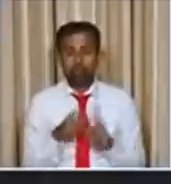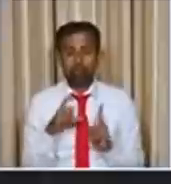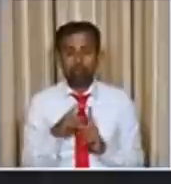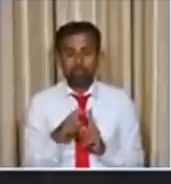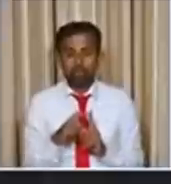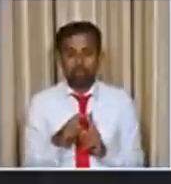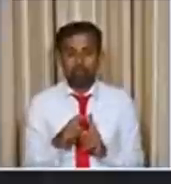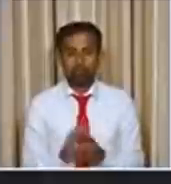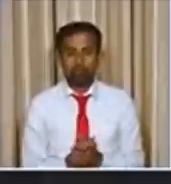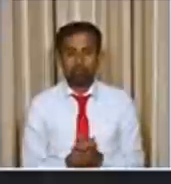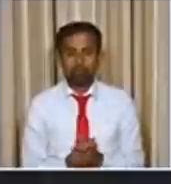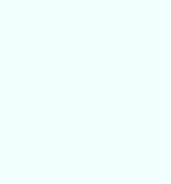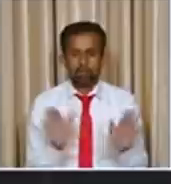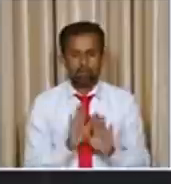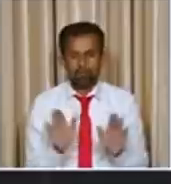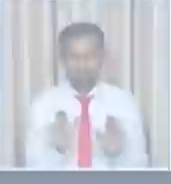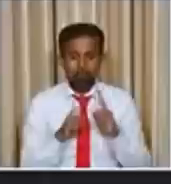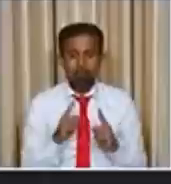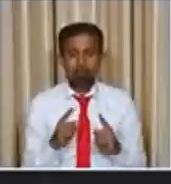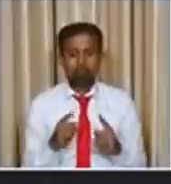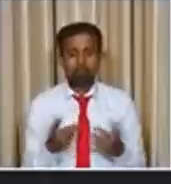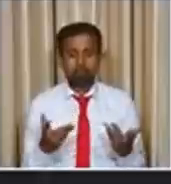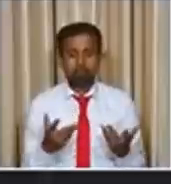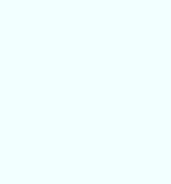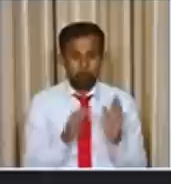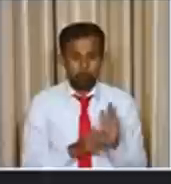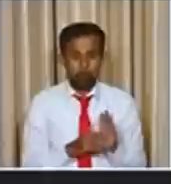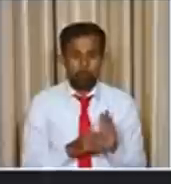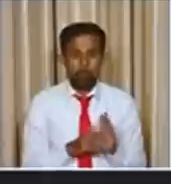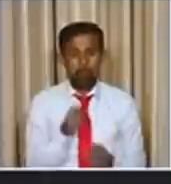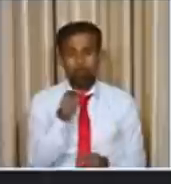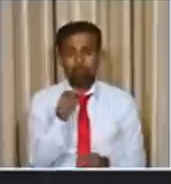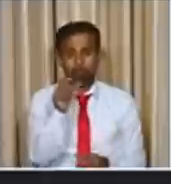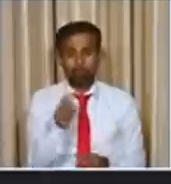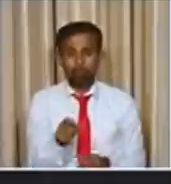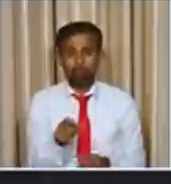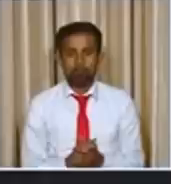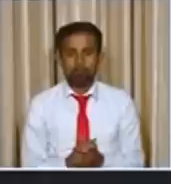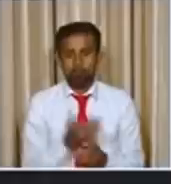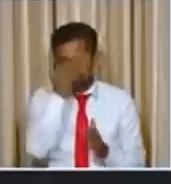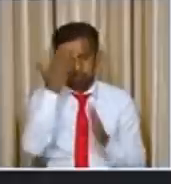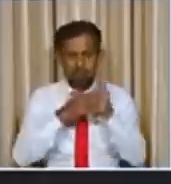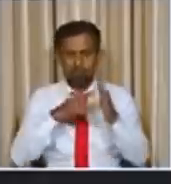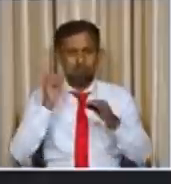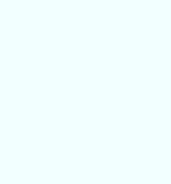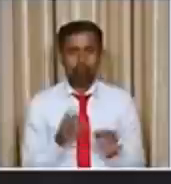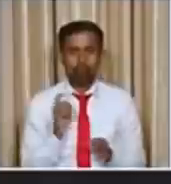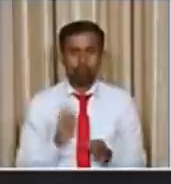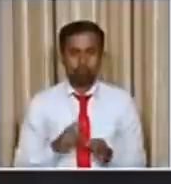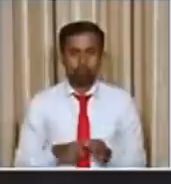இது யாழ்ப்பாண பிரச்சனை இல்ல ஐயா, கொஞ்சம் சத்தப்பாடு பெறீங்க. அண்ணே நாங்க எல்லாரும் சந்தோஷம் இல்ல, ராவுக்கு ராவுக்கு போயிட்டு நீங்க அவரோட பேசுறது, இது வந்து கிளிநொச்சி